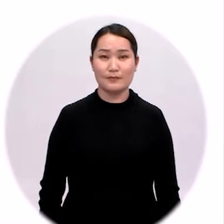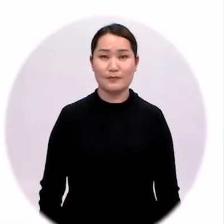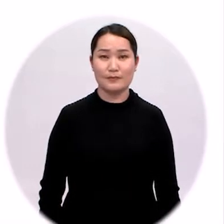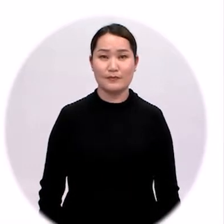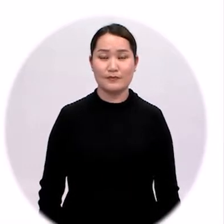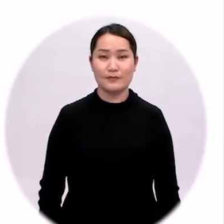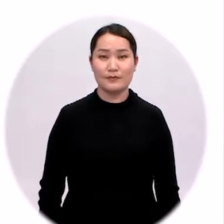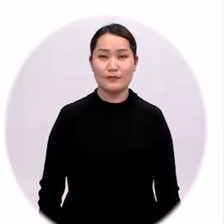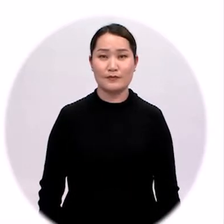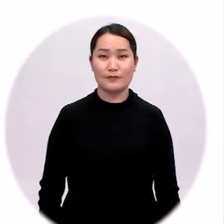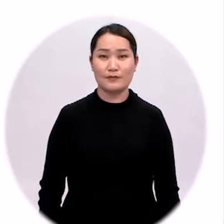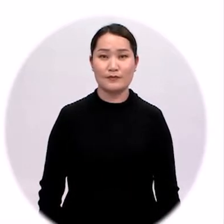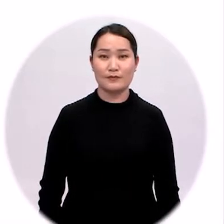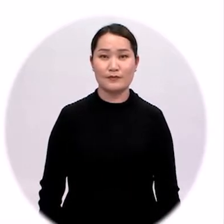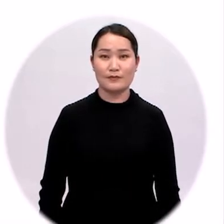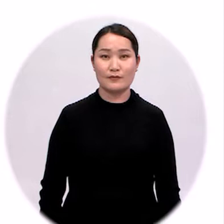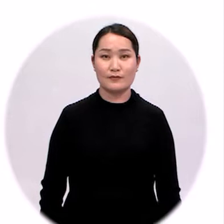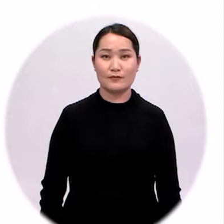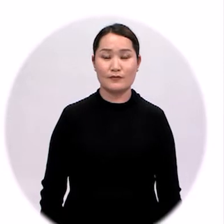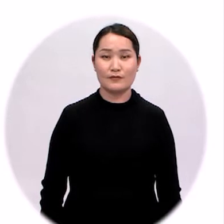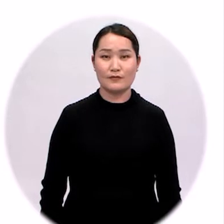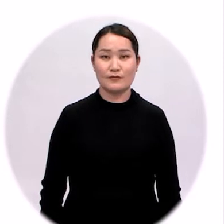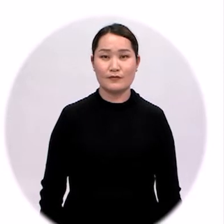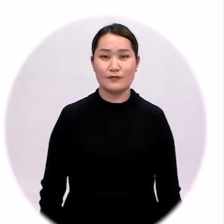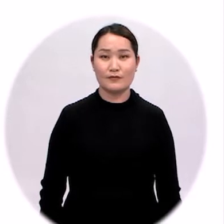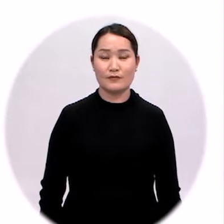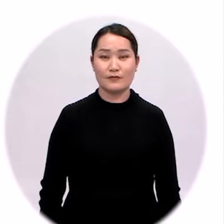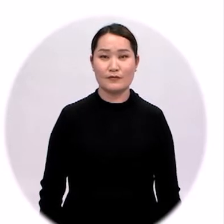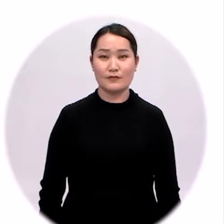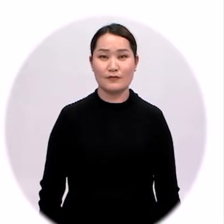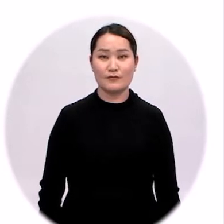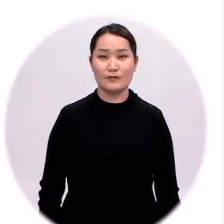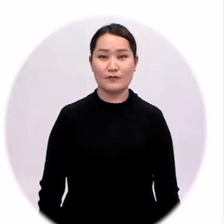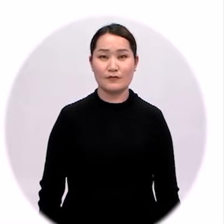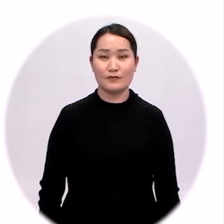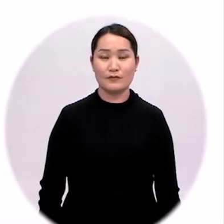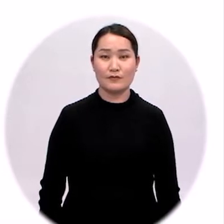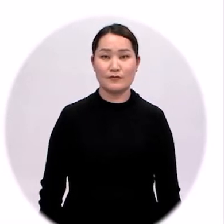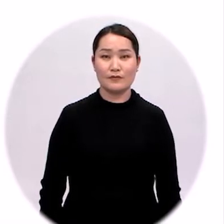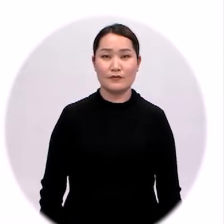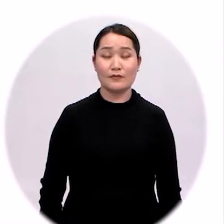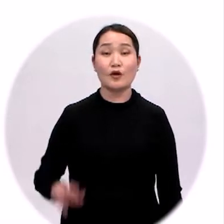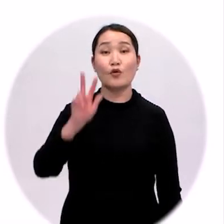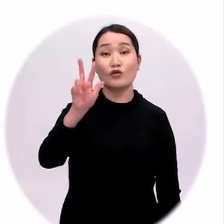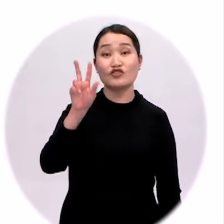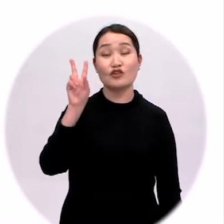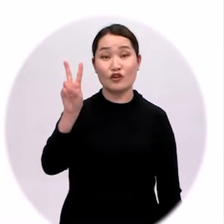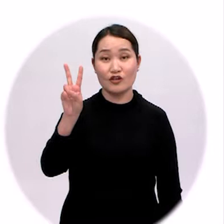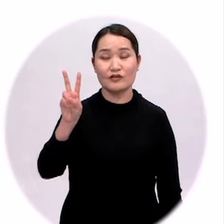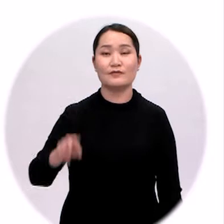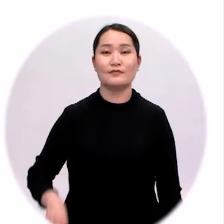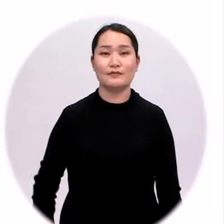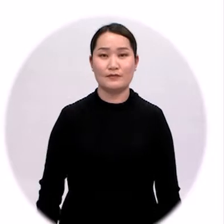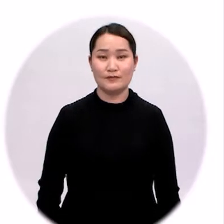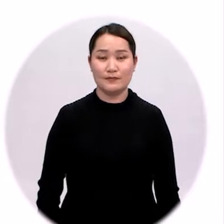За, тийм. 5 10-таас 2 10-тыг аваад 3 10-т буюу 2 нэгжтэйгээ 32 гэсэн